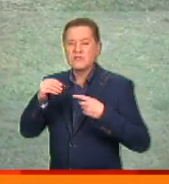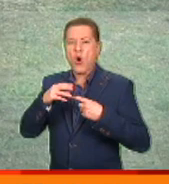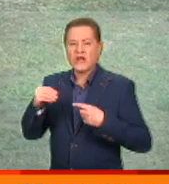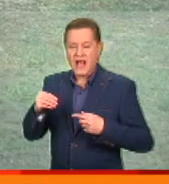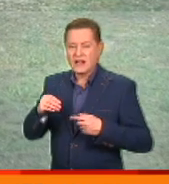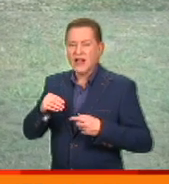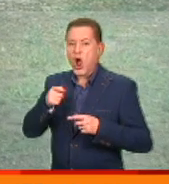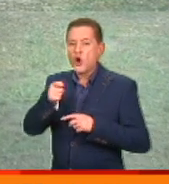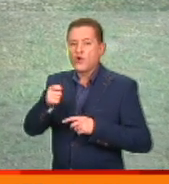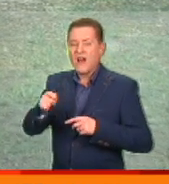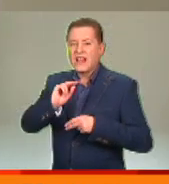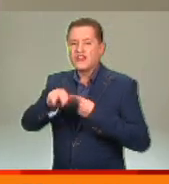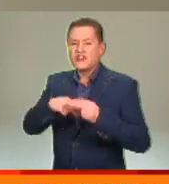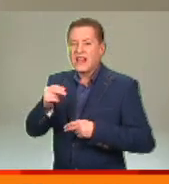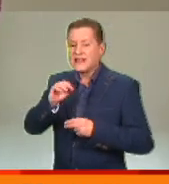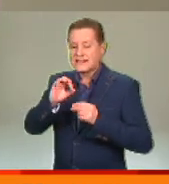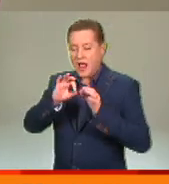лише через катетер.